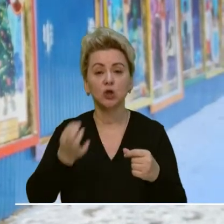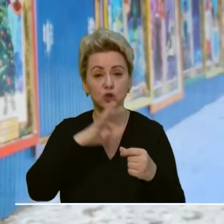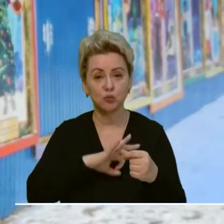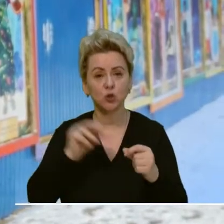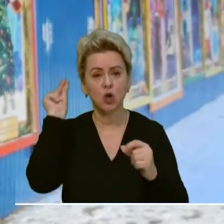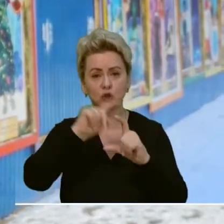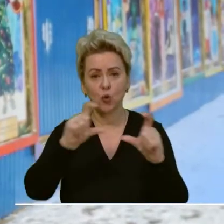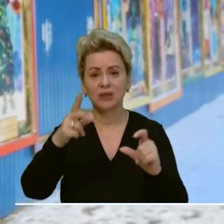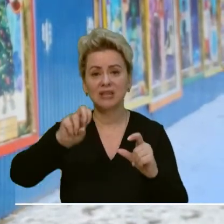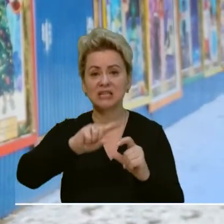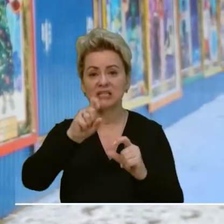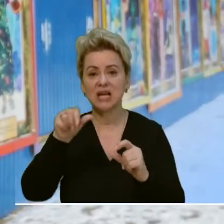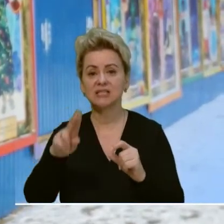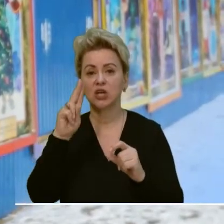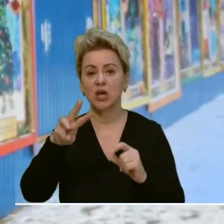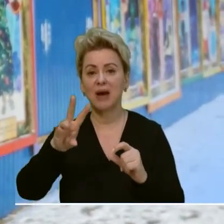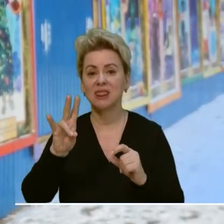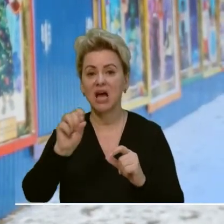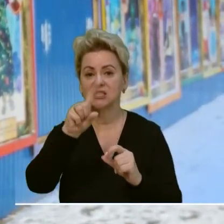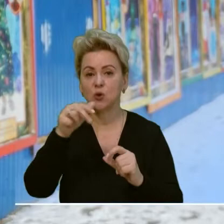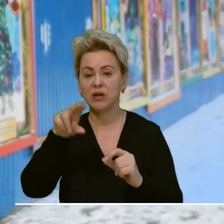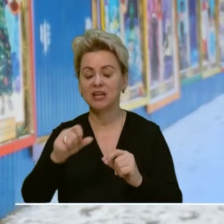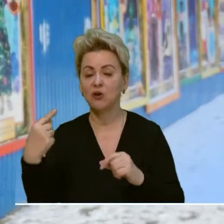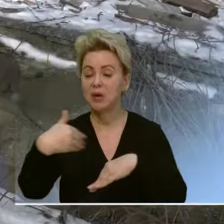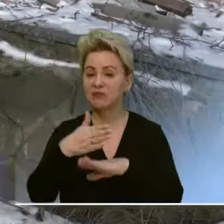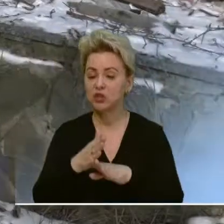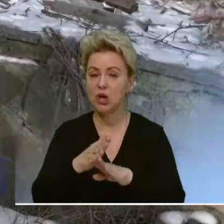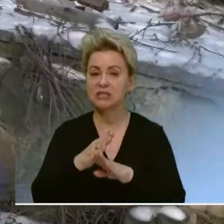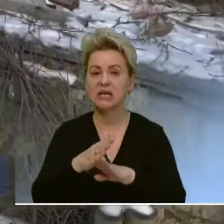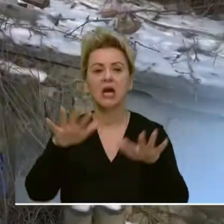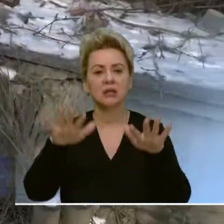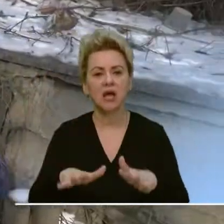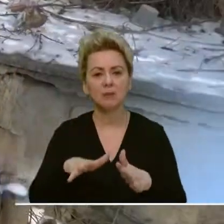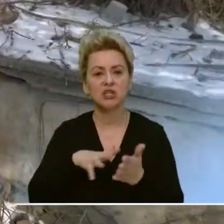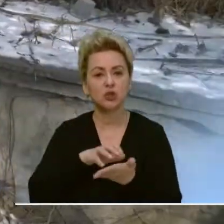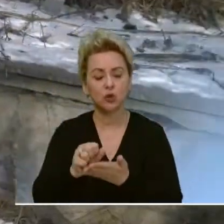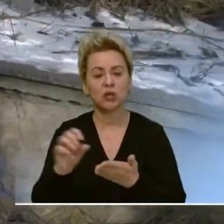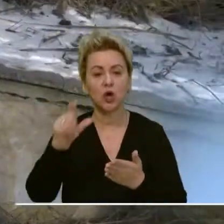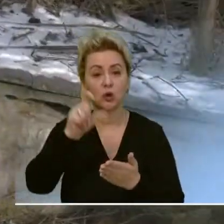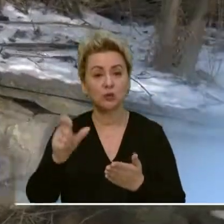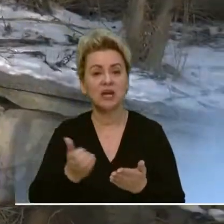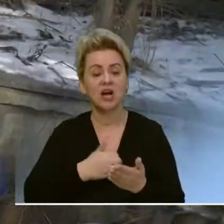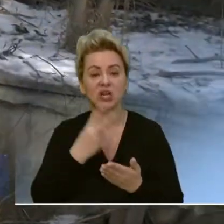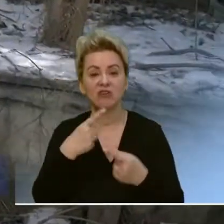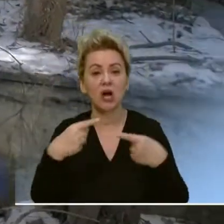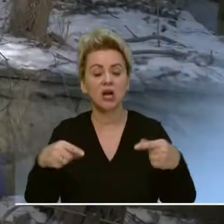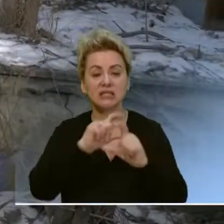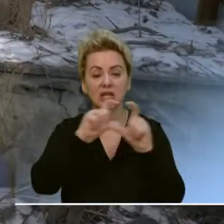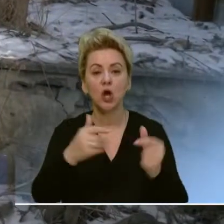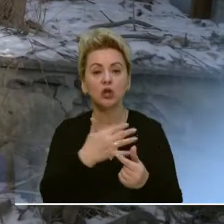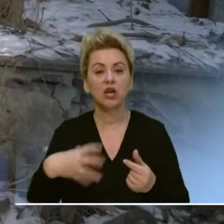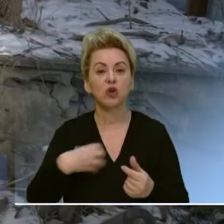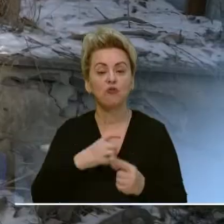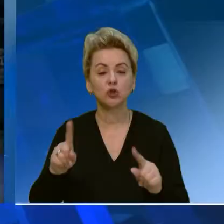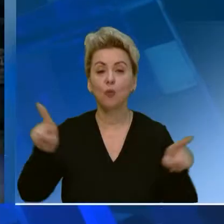и школу джаза Кима Назаретова, вот в первой части комплекса. На месте руин жители Ростова хотят видеть разные объекты. Некоторым